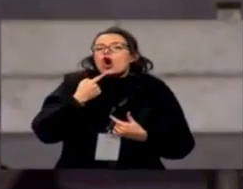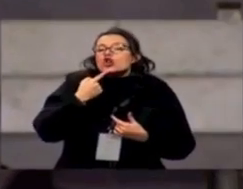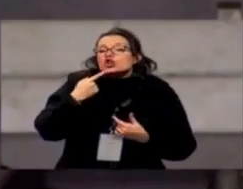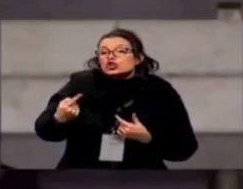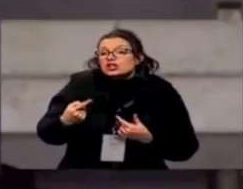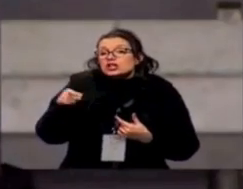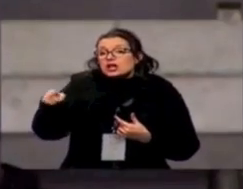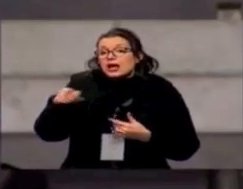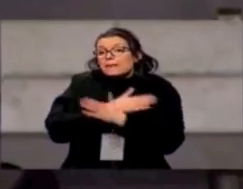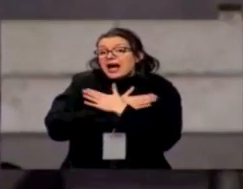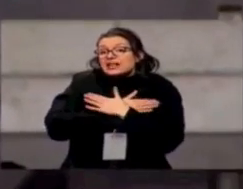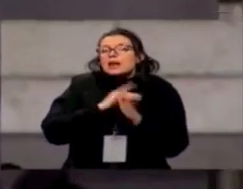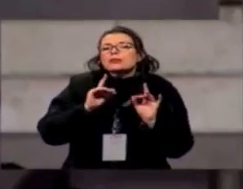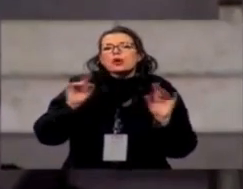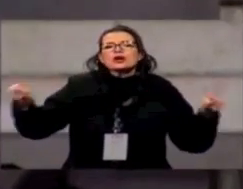nemico